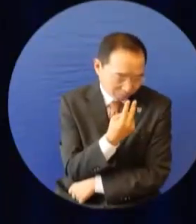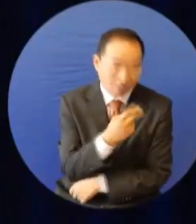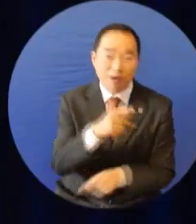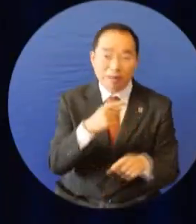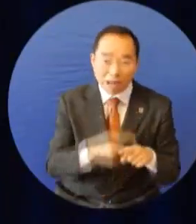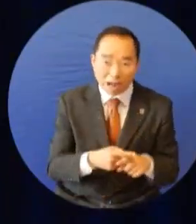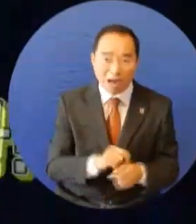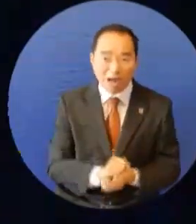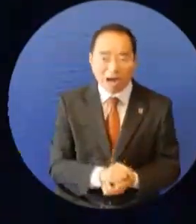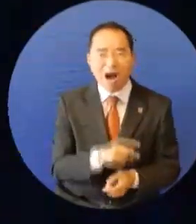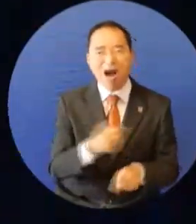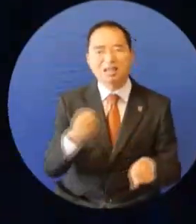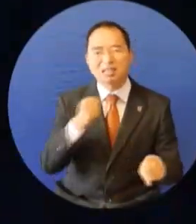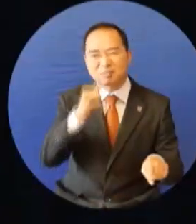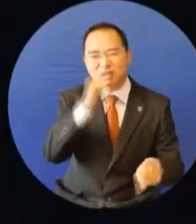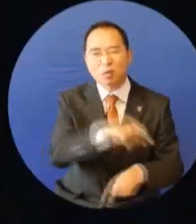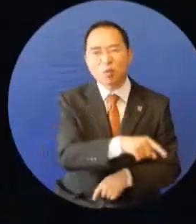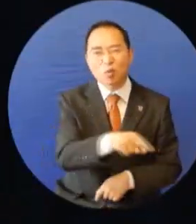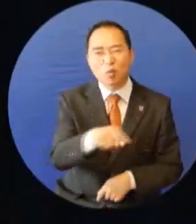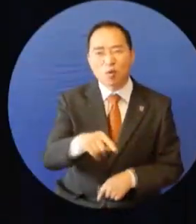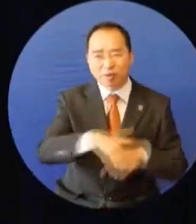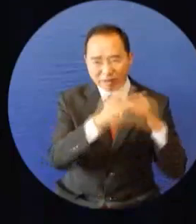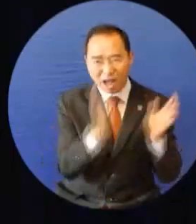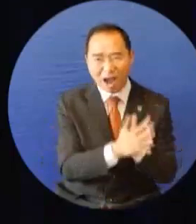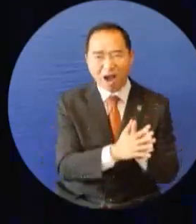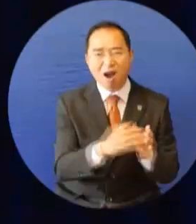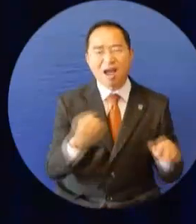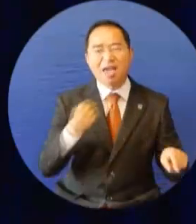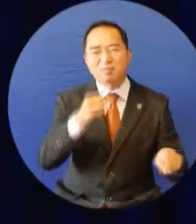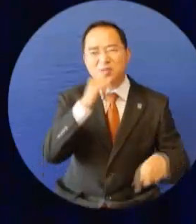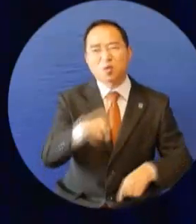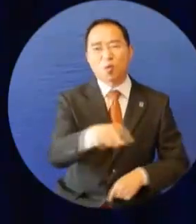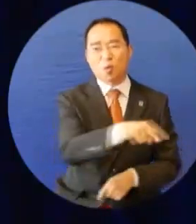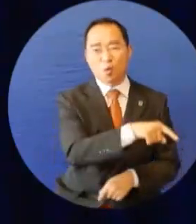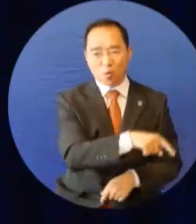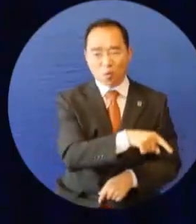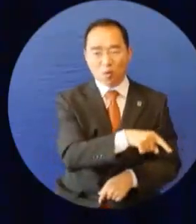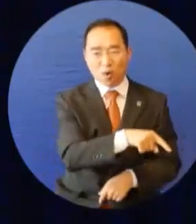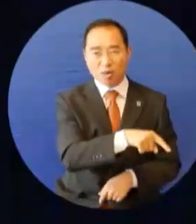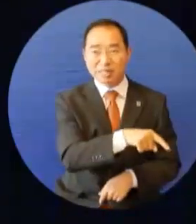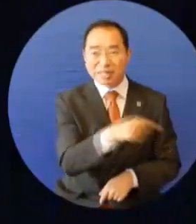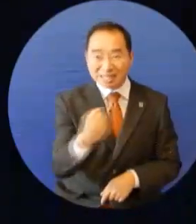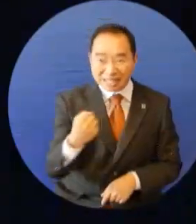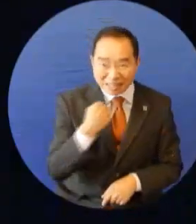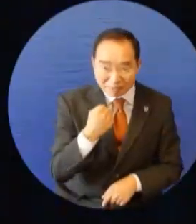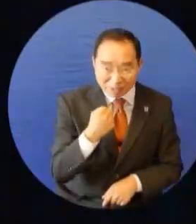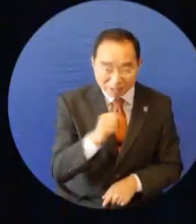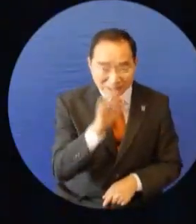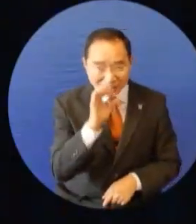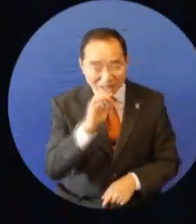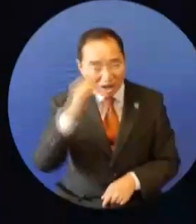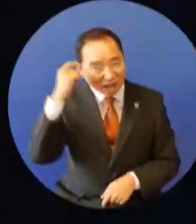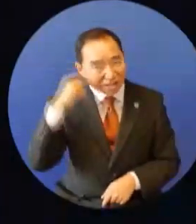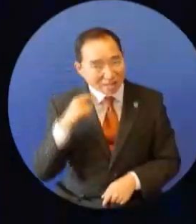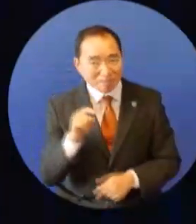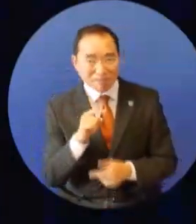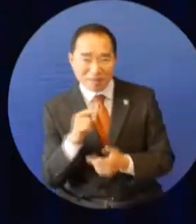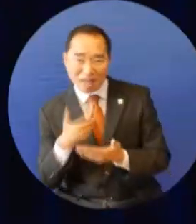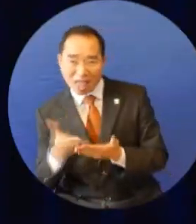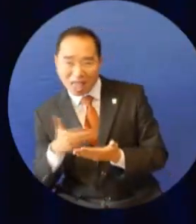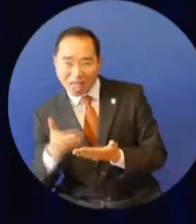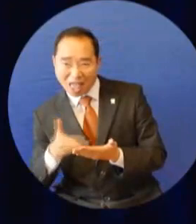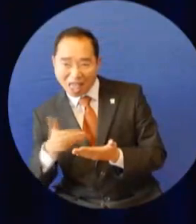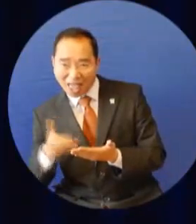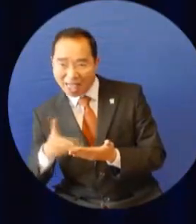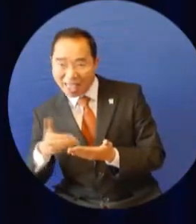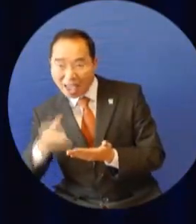그것이 에너지가 다 있다. 모든 것은. 그래서 그 에너지를 이때 스케치도 하고 막 이러다